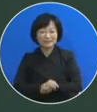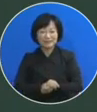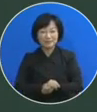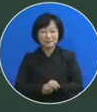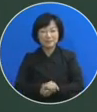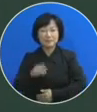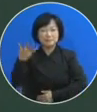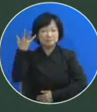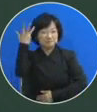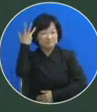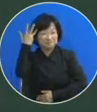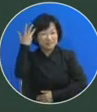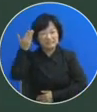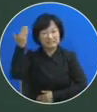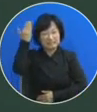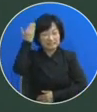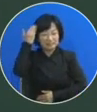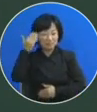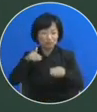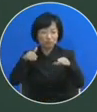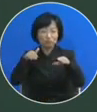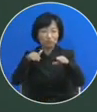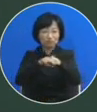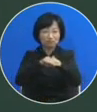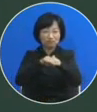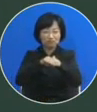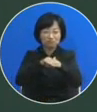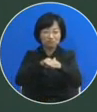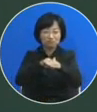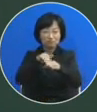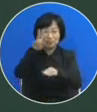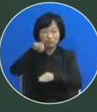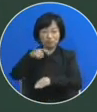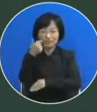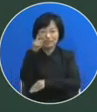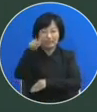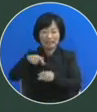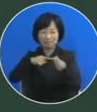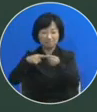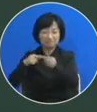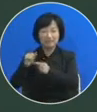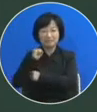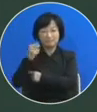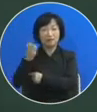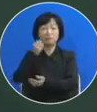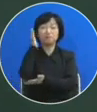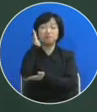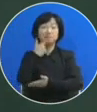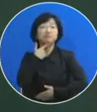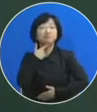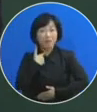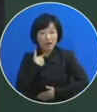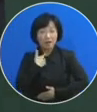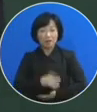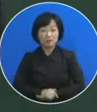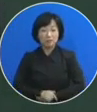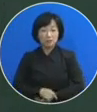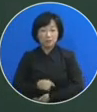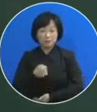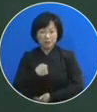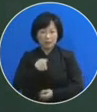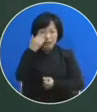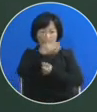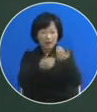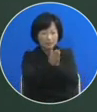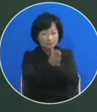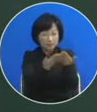철학적으로 말해, 다 이렇게 문학적으로 그렇게 얘기했다니까요. At that time, I spoke in a very eloquent way, a very philosophical way. 내가 하나님의 말씀을 쳐다보고